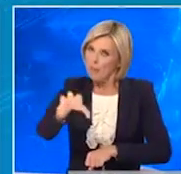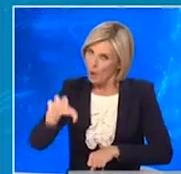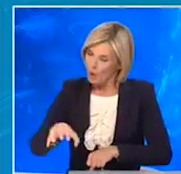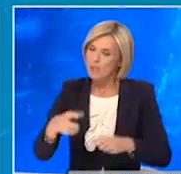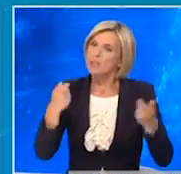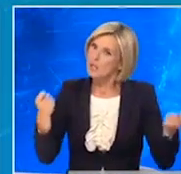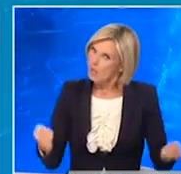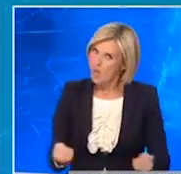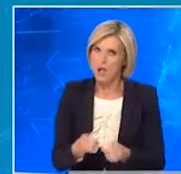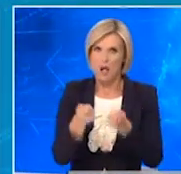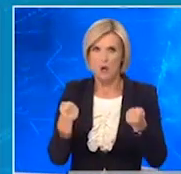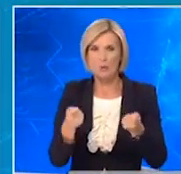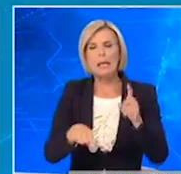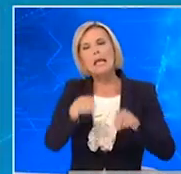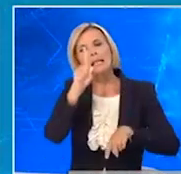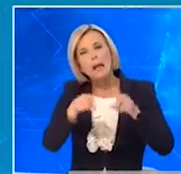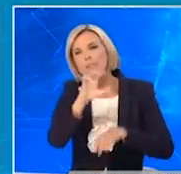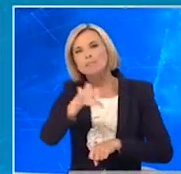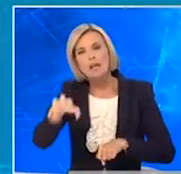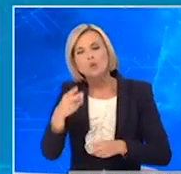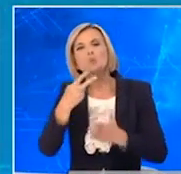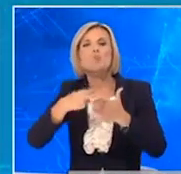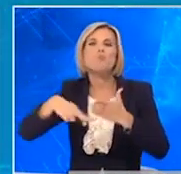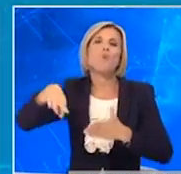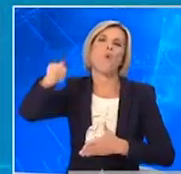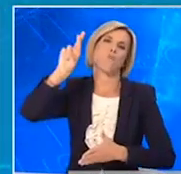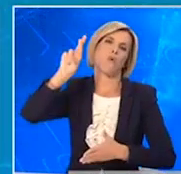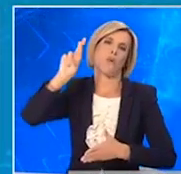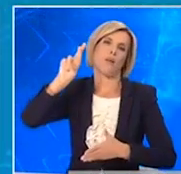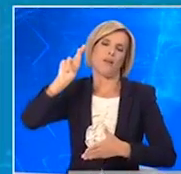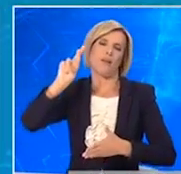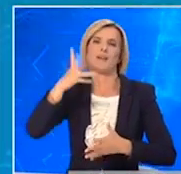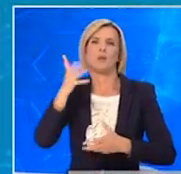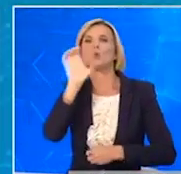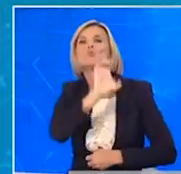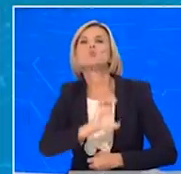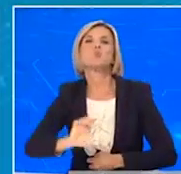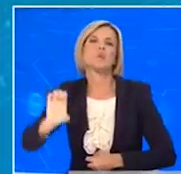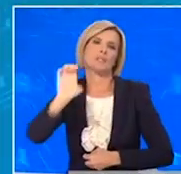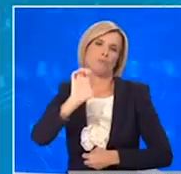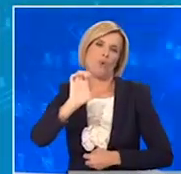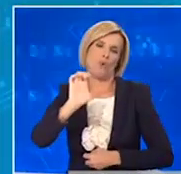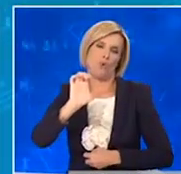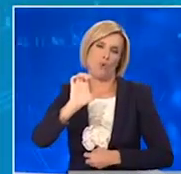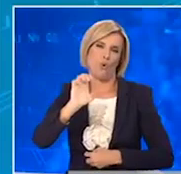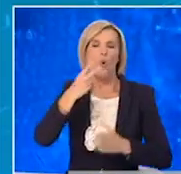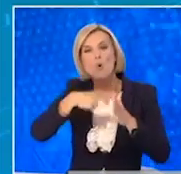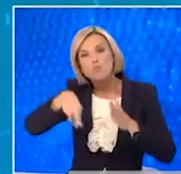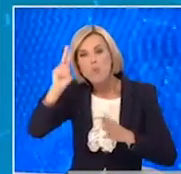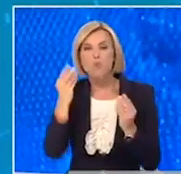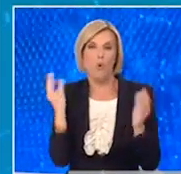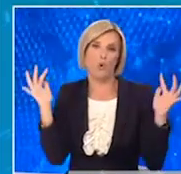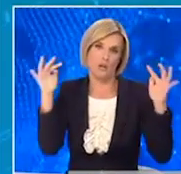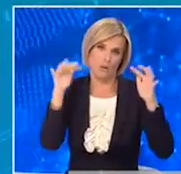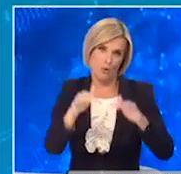έλεγχο. Υπάρχουν περιοχές οι οποίες είναι ίσως πιο τουριστικές, υπάρχουν περιοχές που το προφίλ των επισκεπτών είναι χαμηλότερων ή μικρότερων ηλικιών και